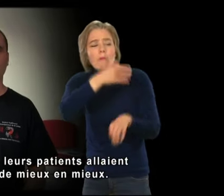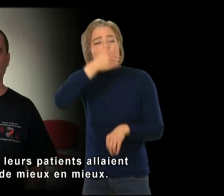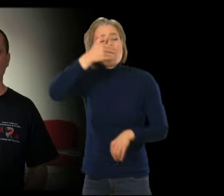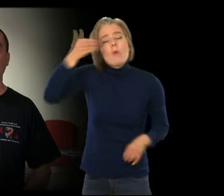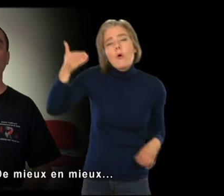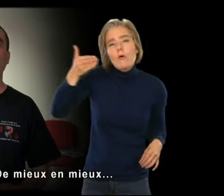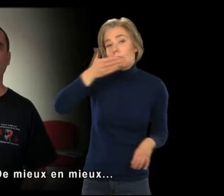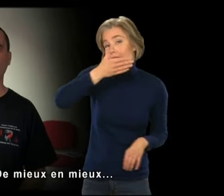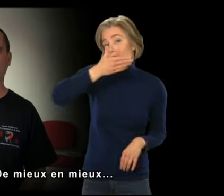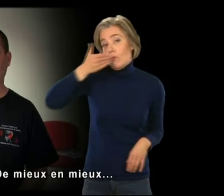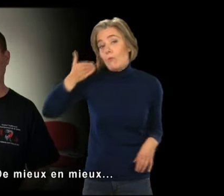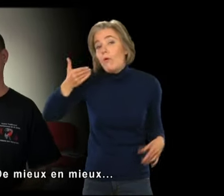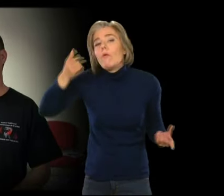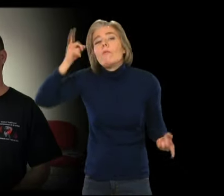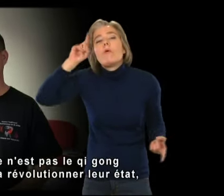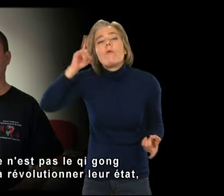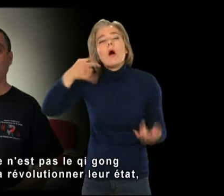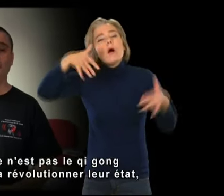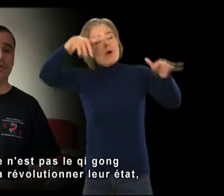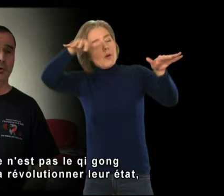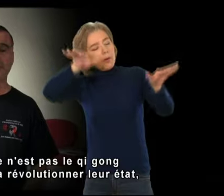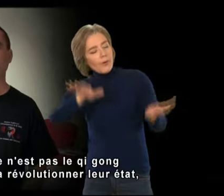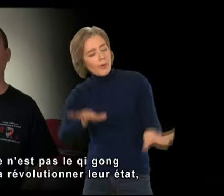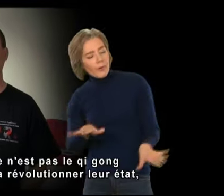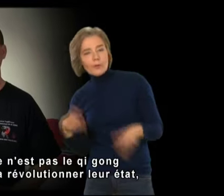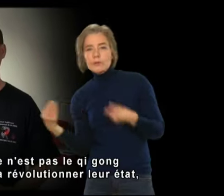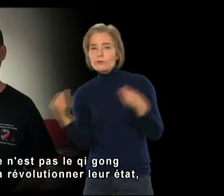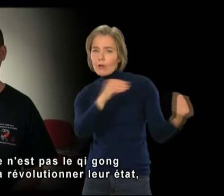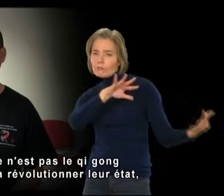mieux en mieux. De mieux en mieux. Certes, c'est pas le